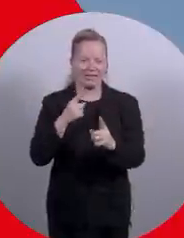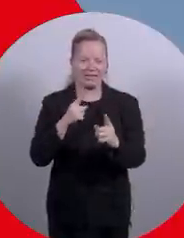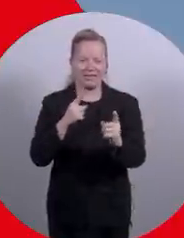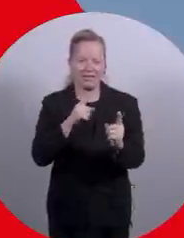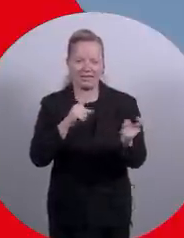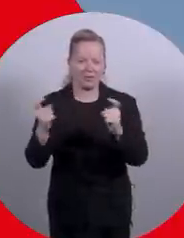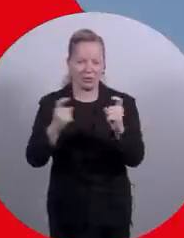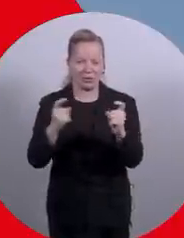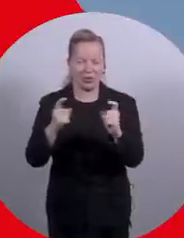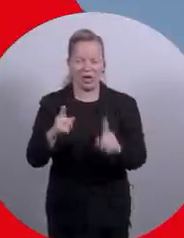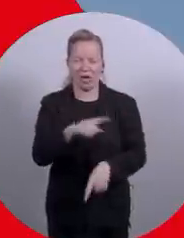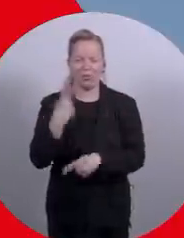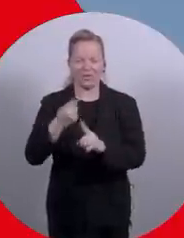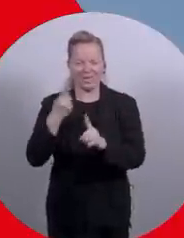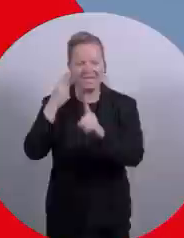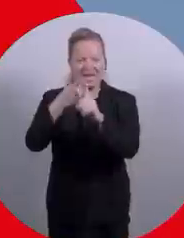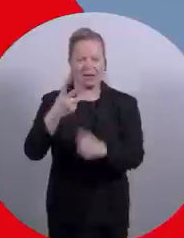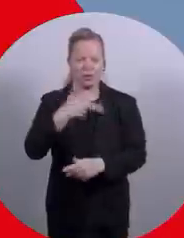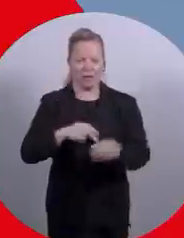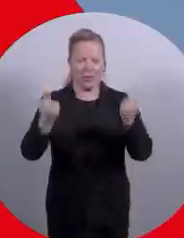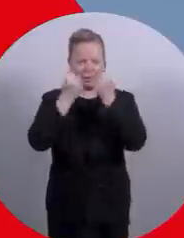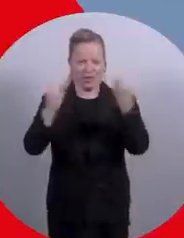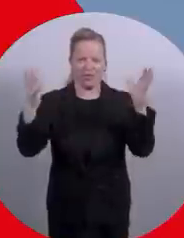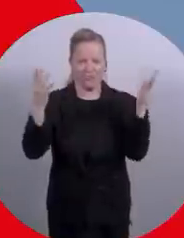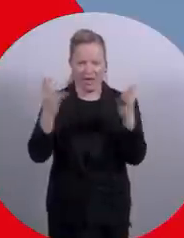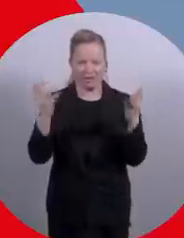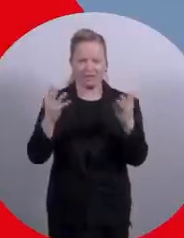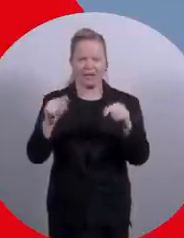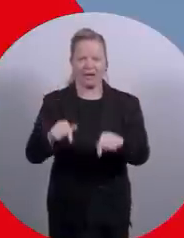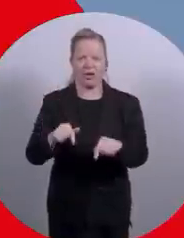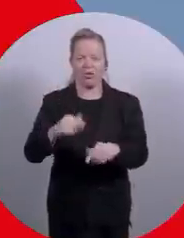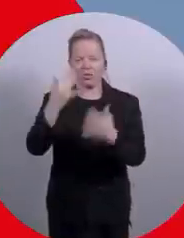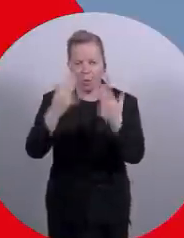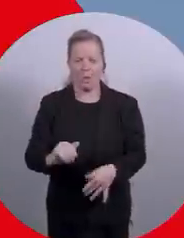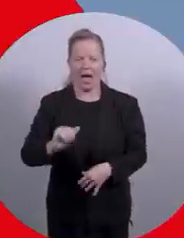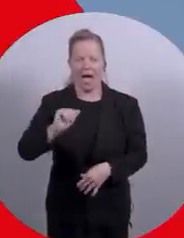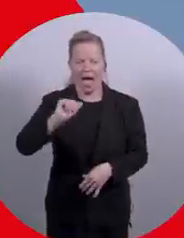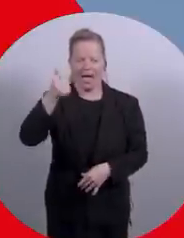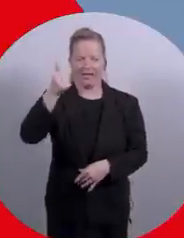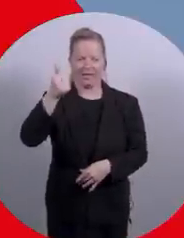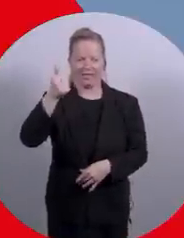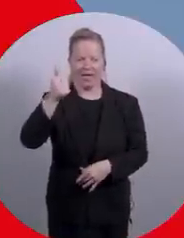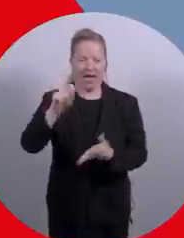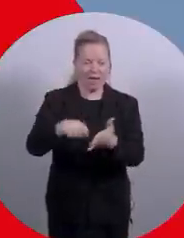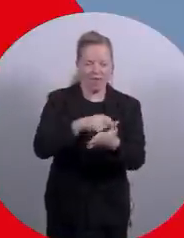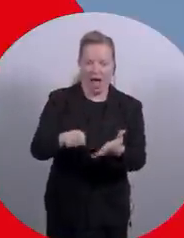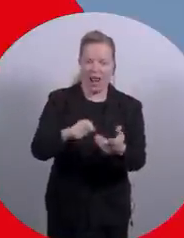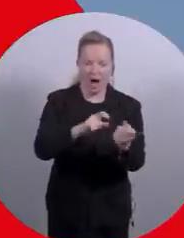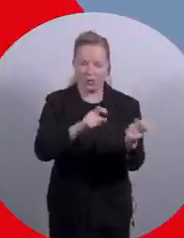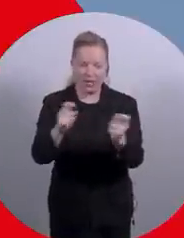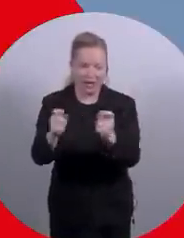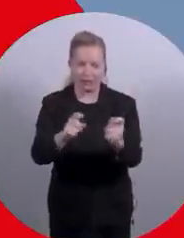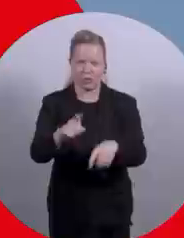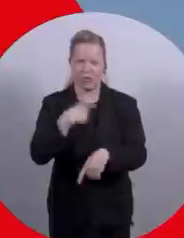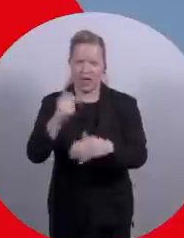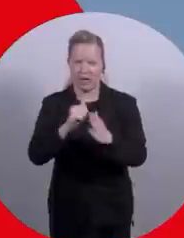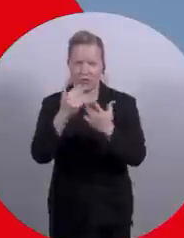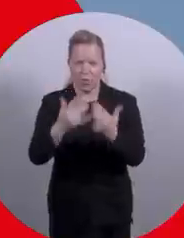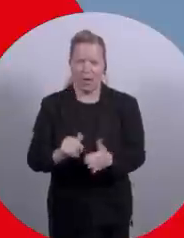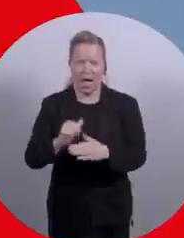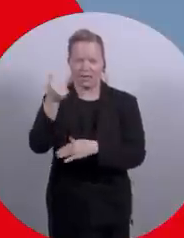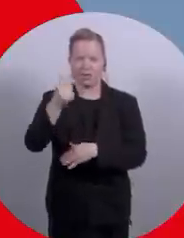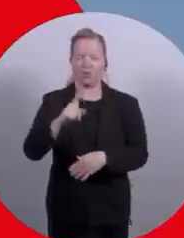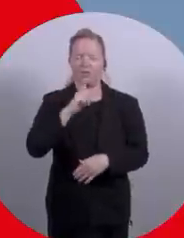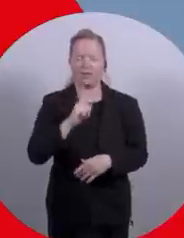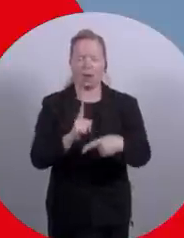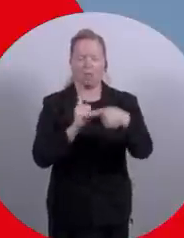ist Sozialdemokratie in Österreich muss immer sein die unangefochtene Nummer eins in Neu Auseinandersetzungen zu werden und nicht nur sie zu freuen